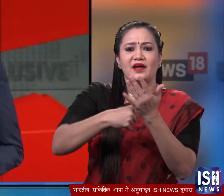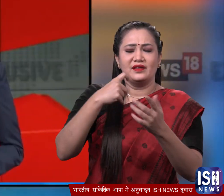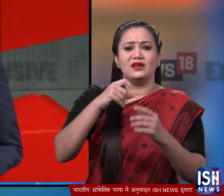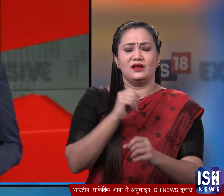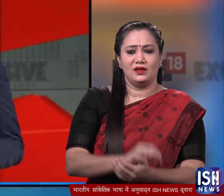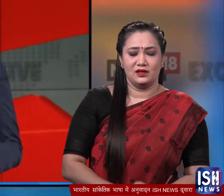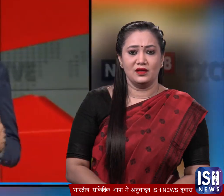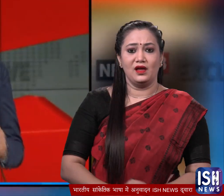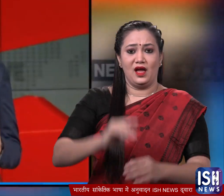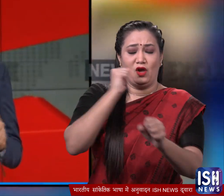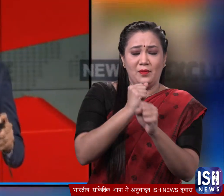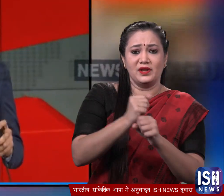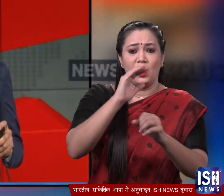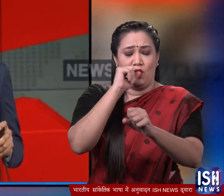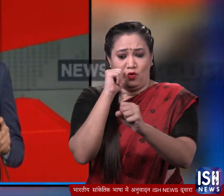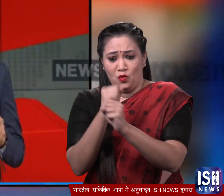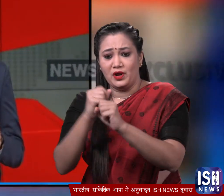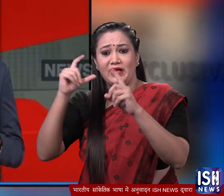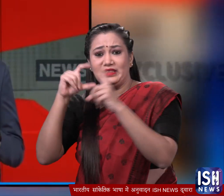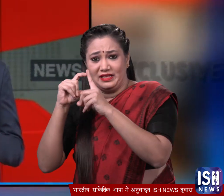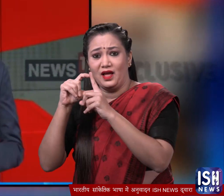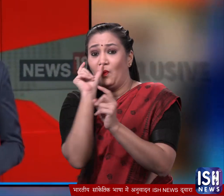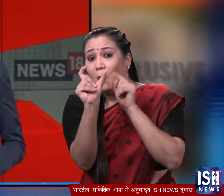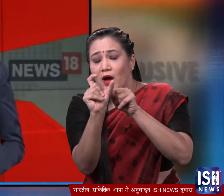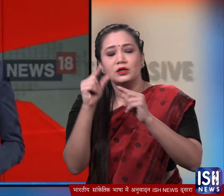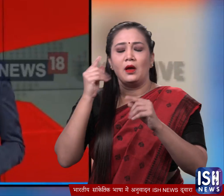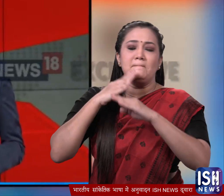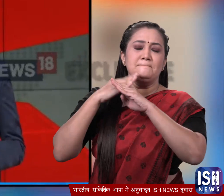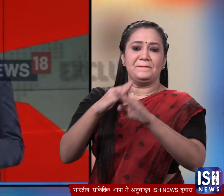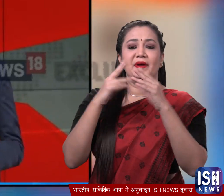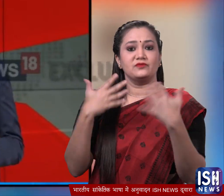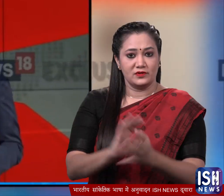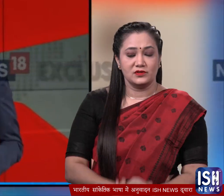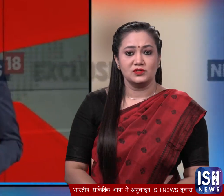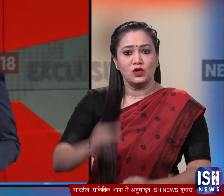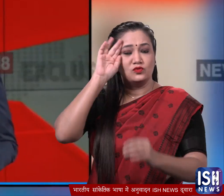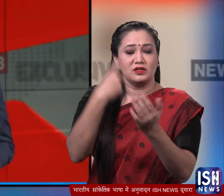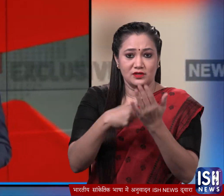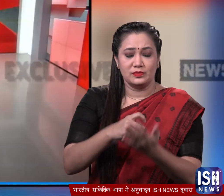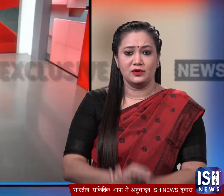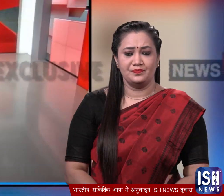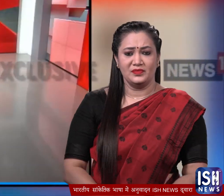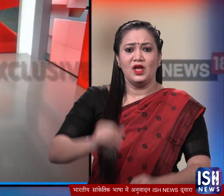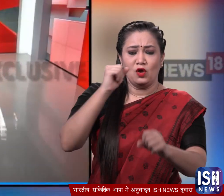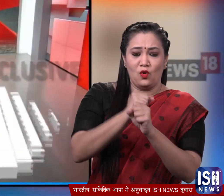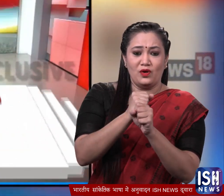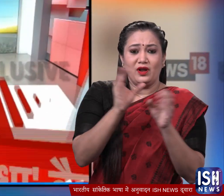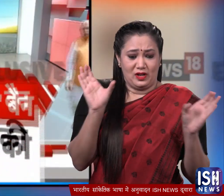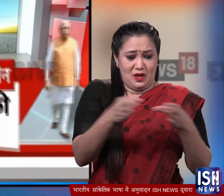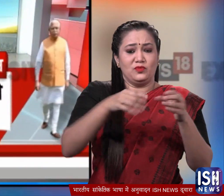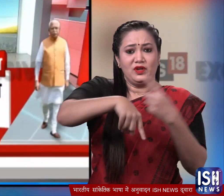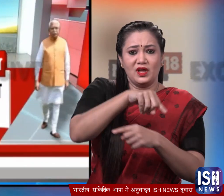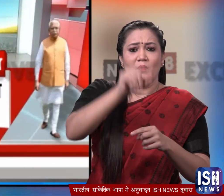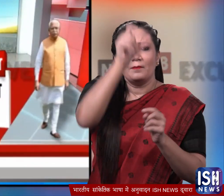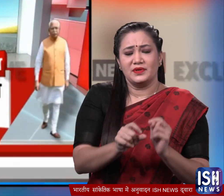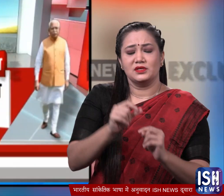ने गोरख धंधा शब्द के इस्तेमाल पर बैन लगा दिया। न्यूज़ 18 के चमन पलानिया की रिपोर्ट है कि गोरखनाथ समुदाय के